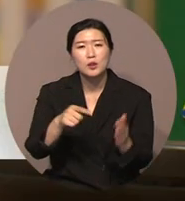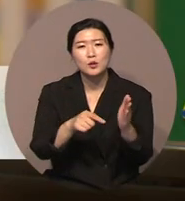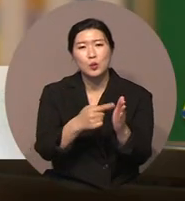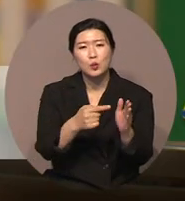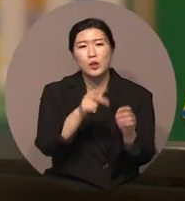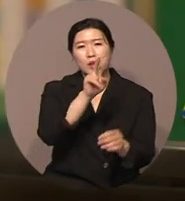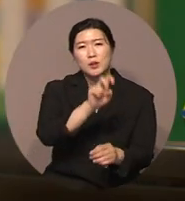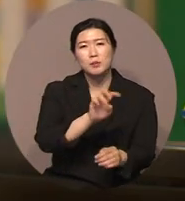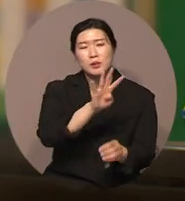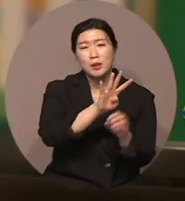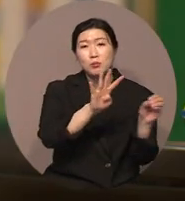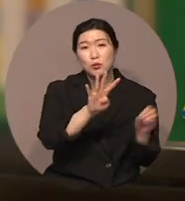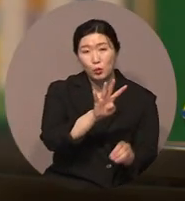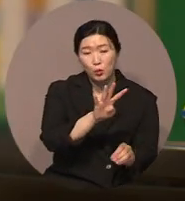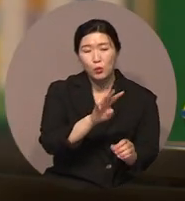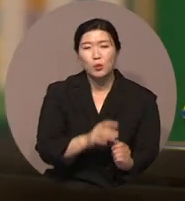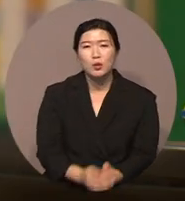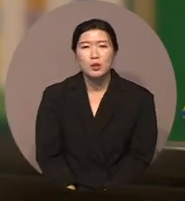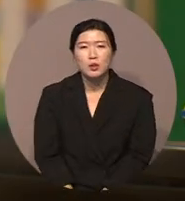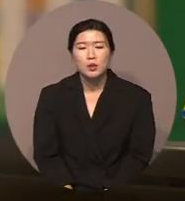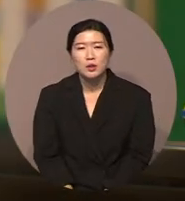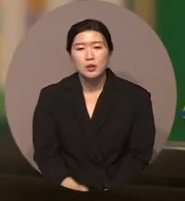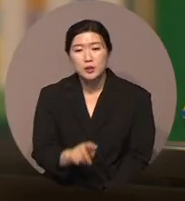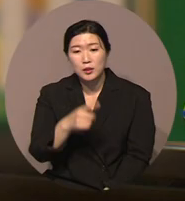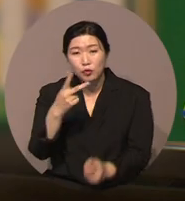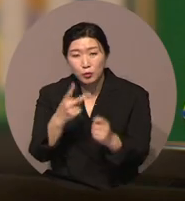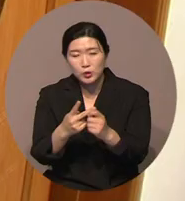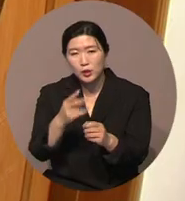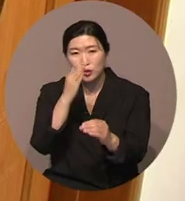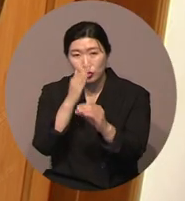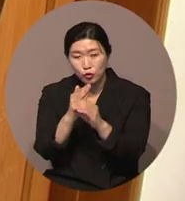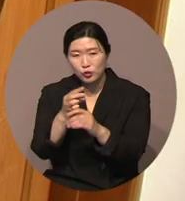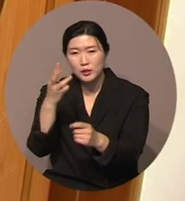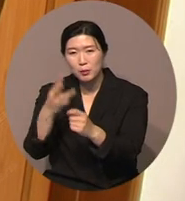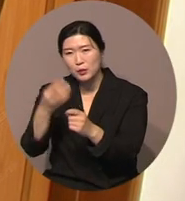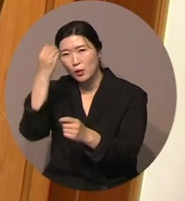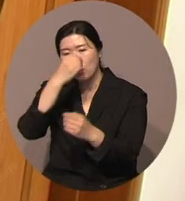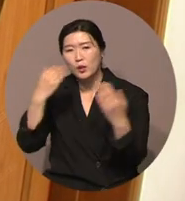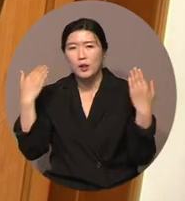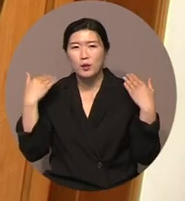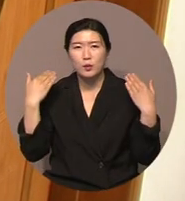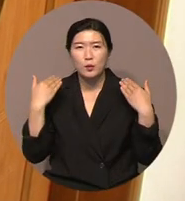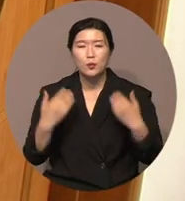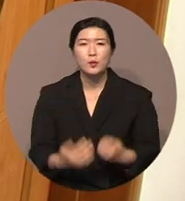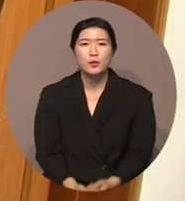교사가 24.8%로 가장 높았고 그 다음이 중학교 고등학교 순위였습니다